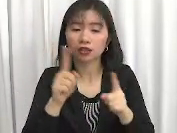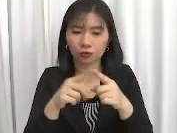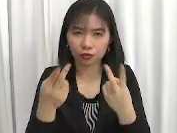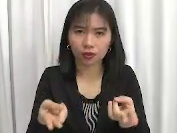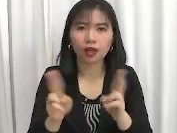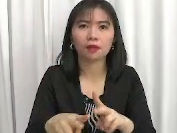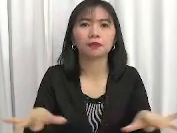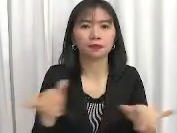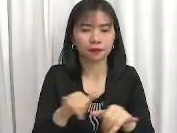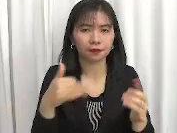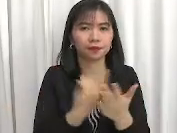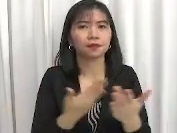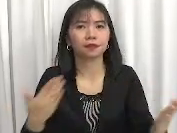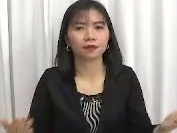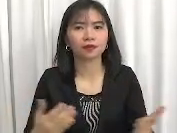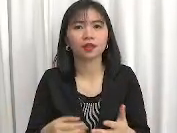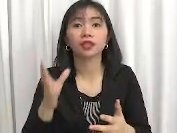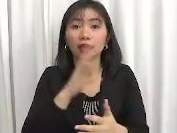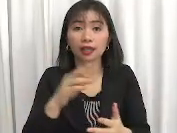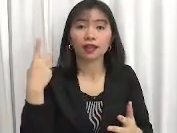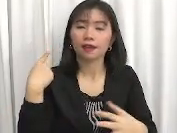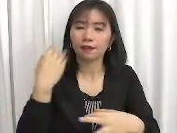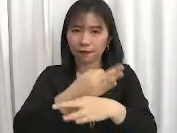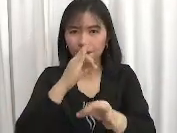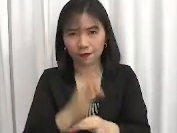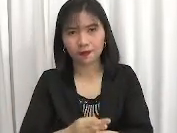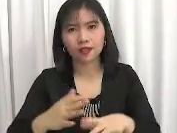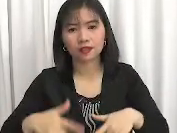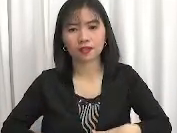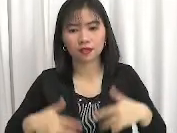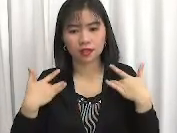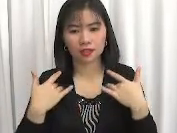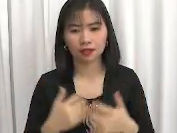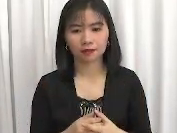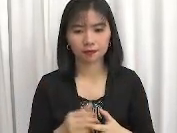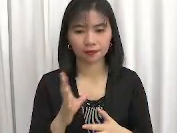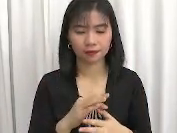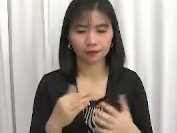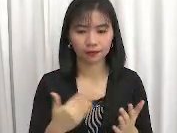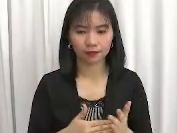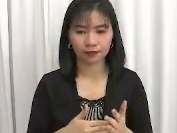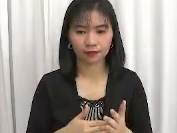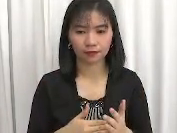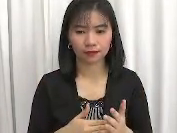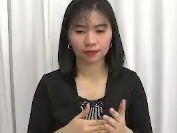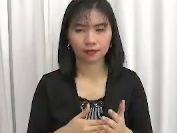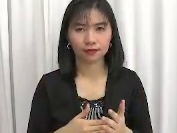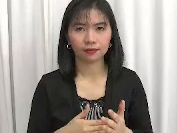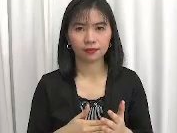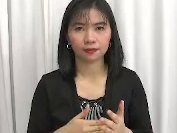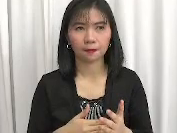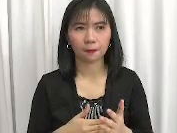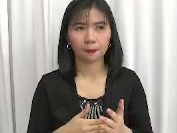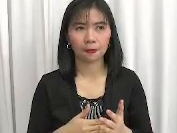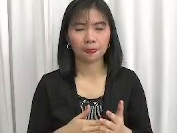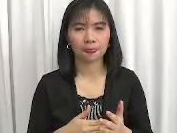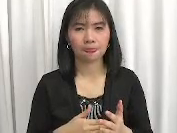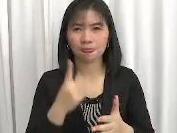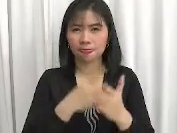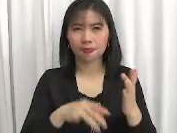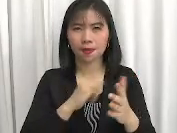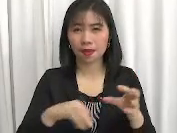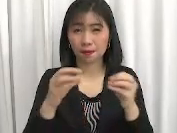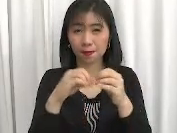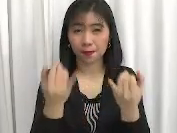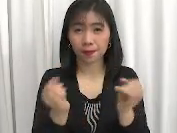ganun. At maayos yung pamilya. Maayos yung pamilya. Alam niyo, pinakamahalaga sa lahat yung nagsasama na maayos. No?